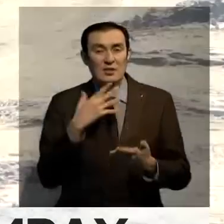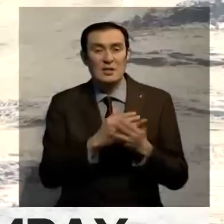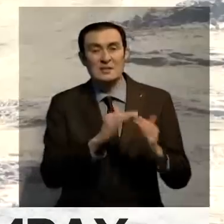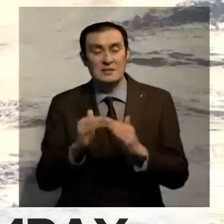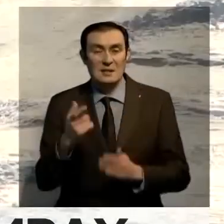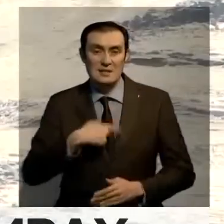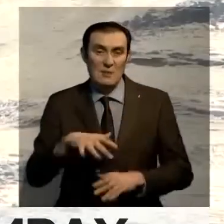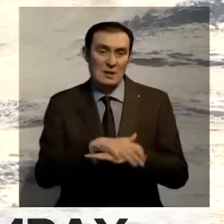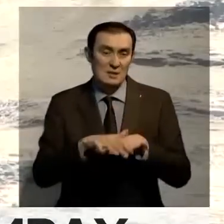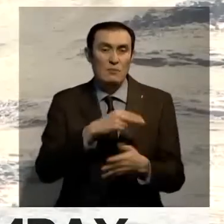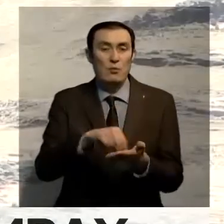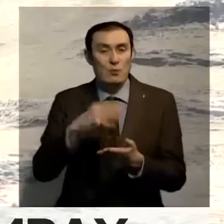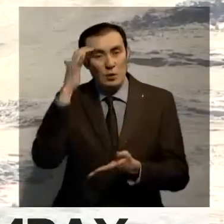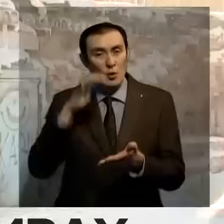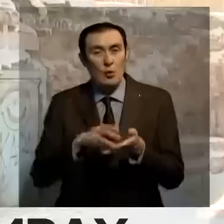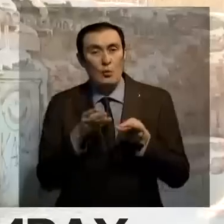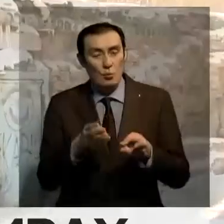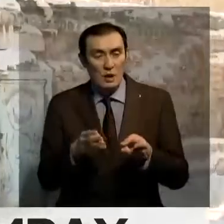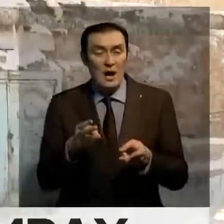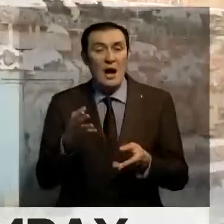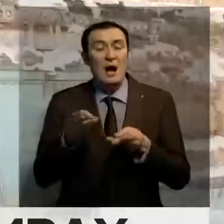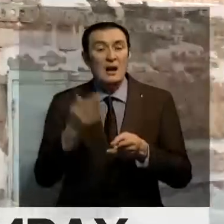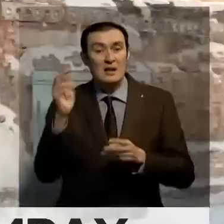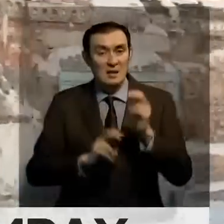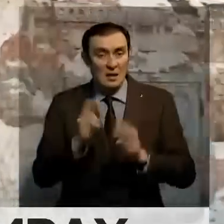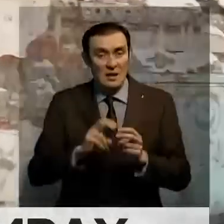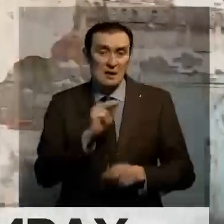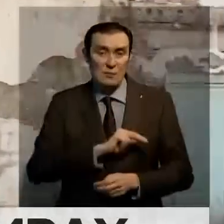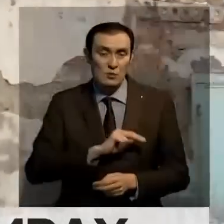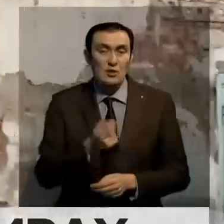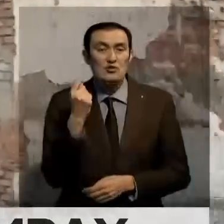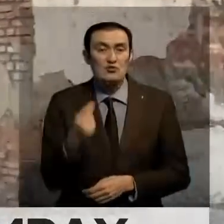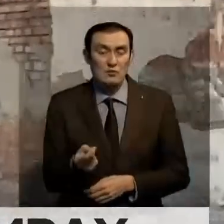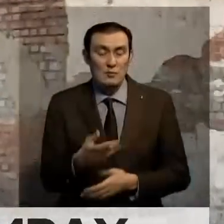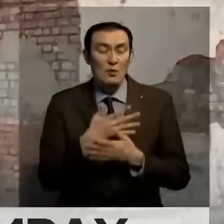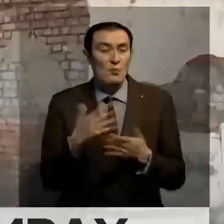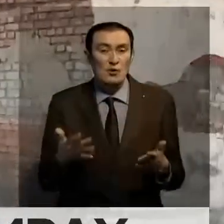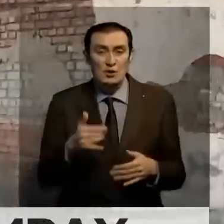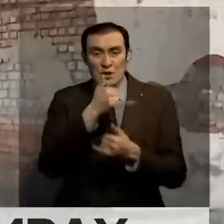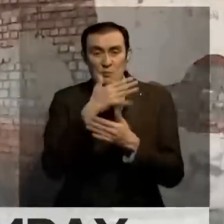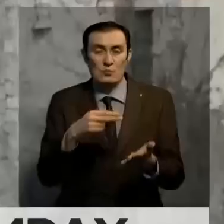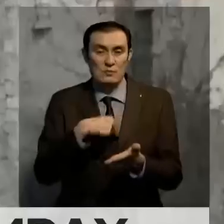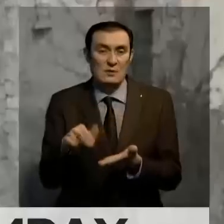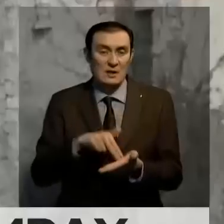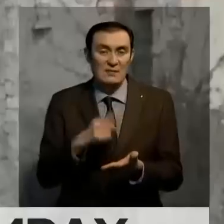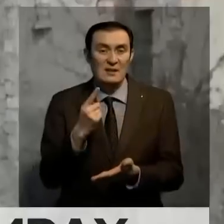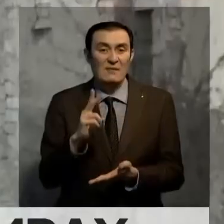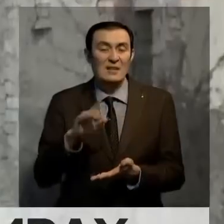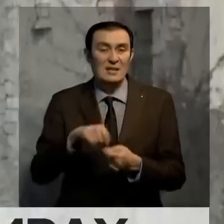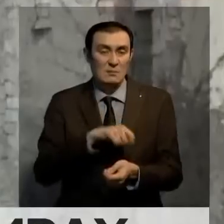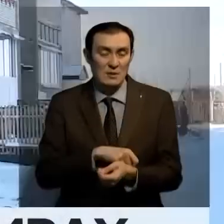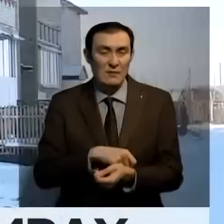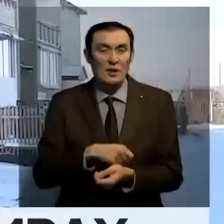Для себя население покупает уголь подороже. Котельные же работают на самом дешевом. Большего не позволяет тариф. За квадратный метр